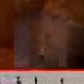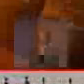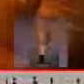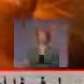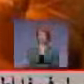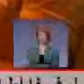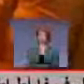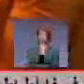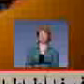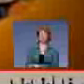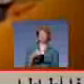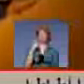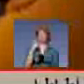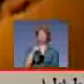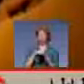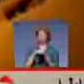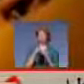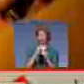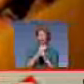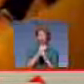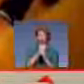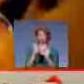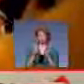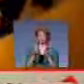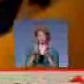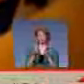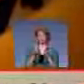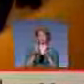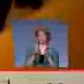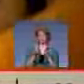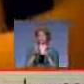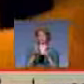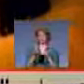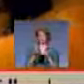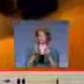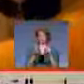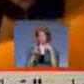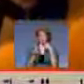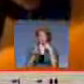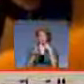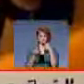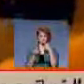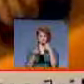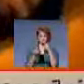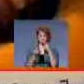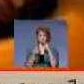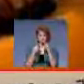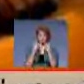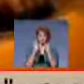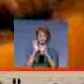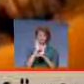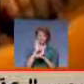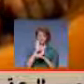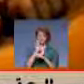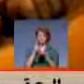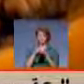هنعمل ايه بقى ايه الخطوه اللي هنعملها الخطوه اللي احنا هنعملها بندي بنقول لاهل البيت كلهم بنديهم طريقه في العلاج بيمشوا